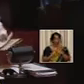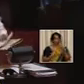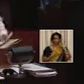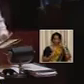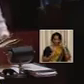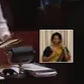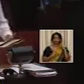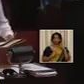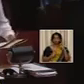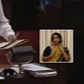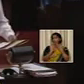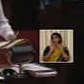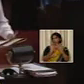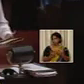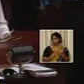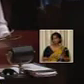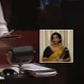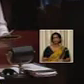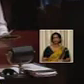පළමුවෙන්ම ස්තුතිවන්ත වෙනවා.